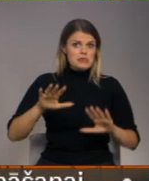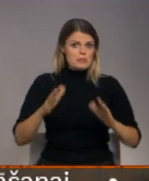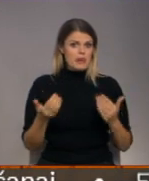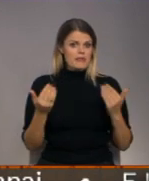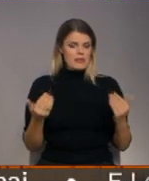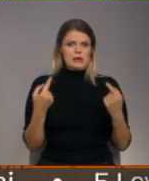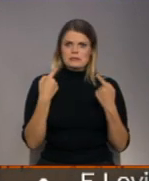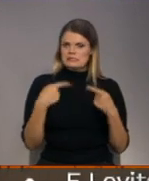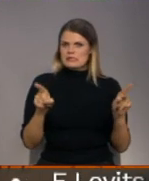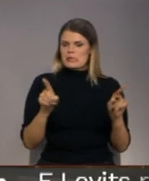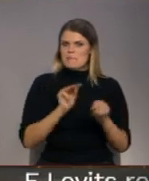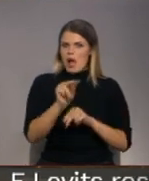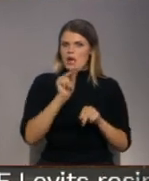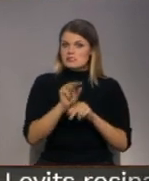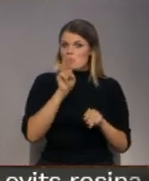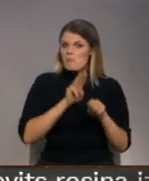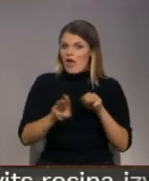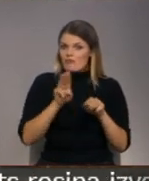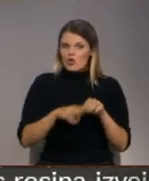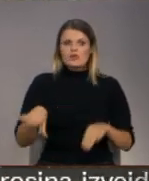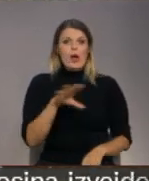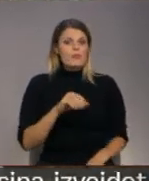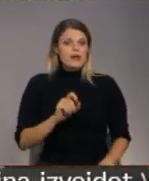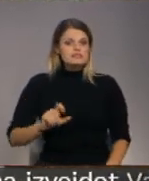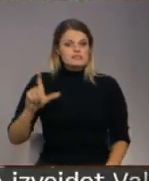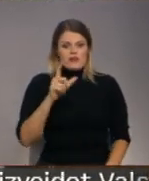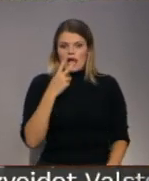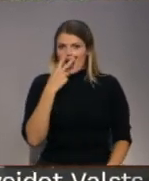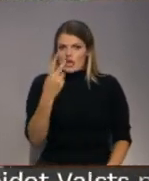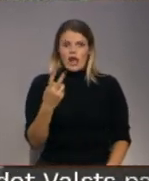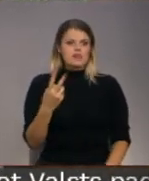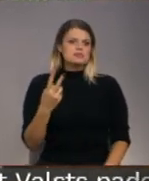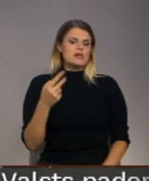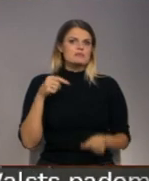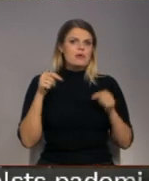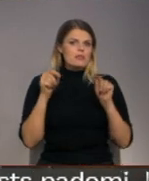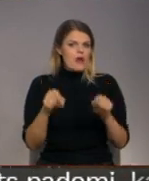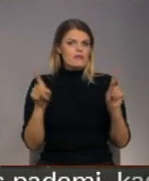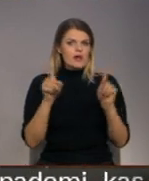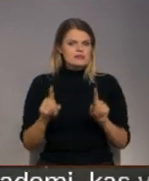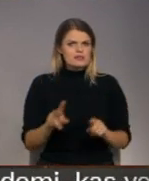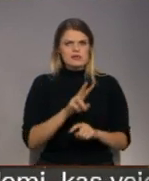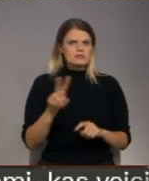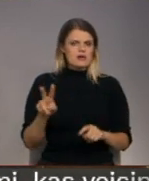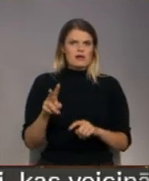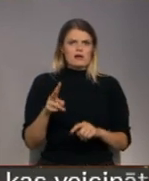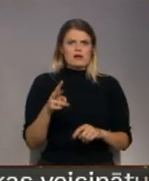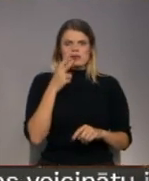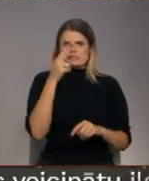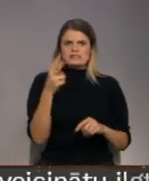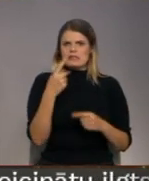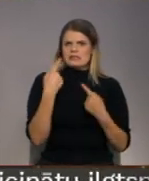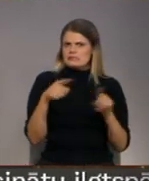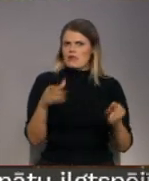mainījusies apmācības metode. Mēs vairāk redzēsim tādas lietas, kas varbūt ir neizskatās pēc mācību